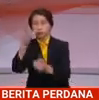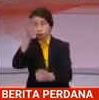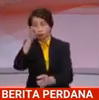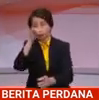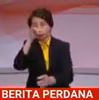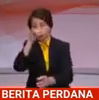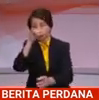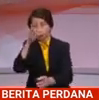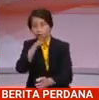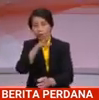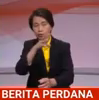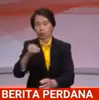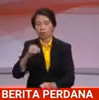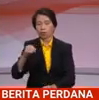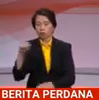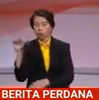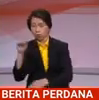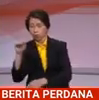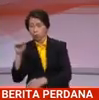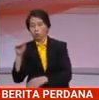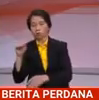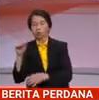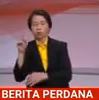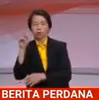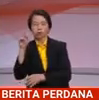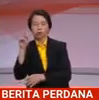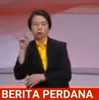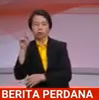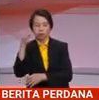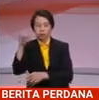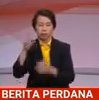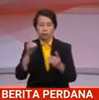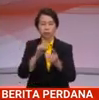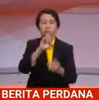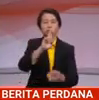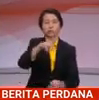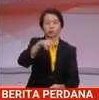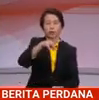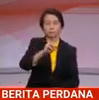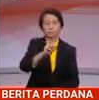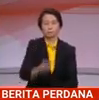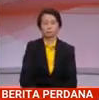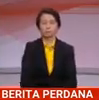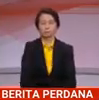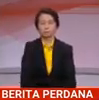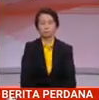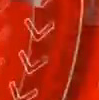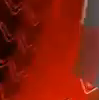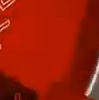Titans, manakala Perlis Vipers berdepan masum UPM Knights.